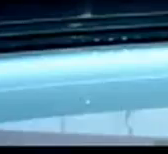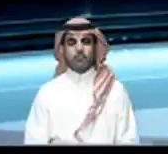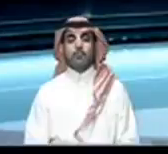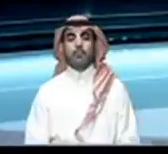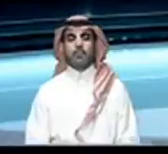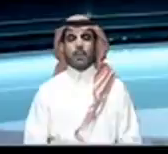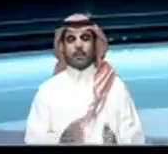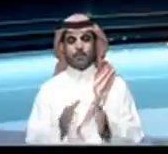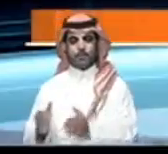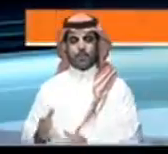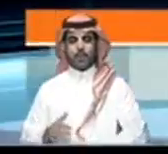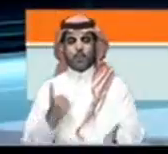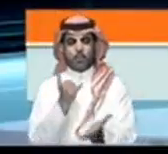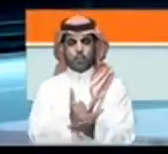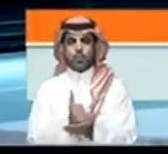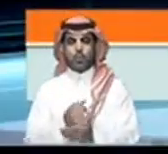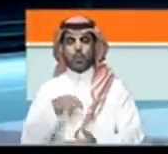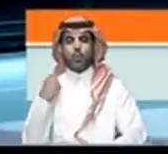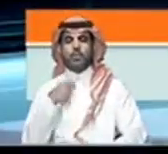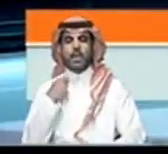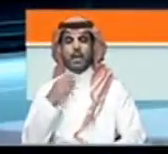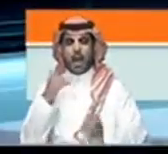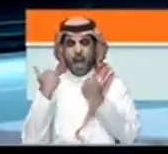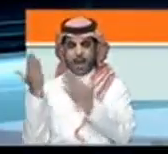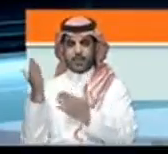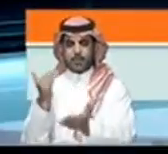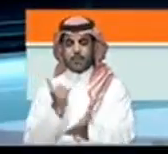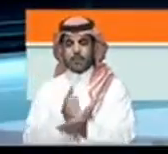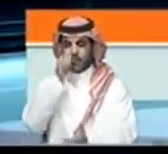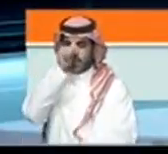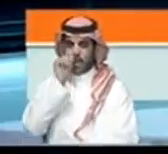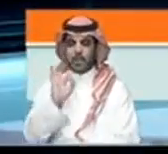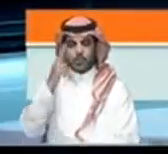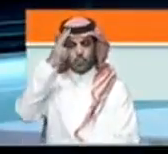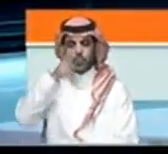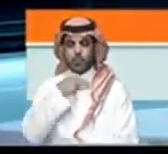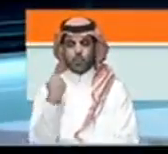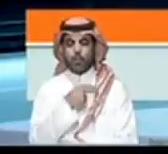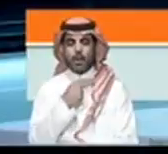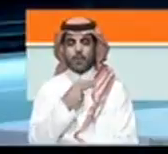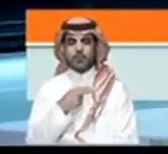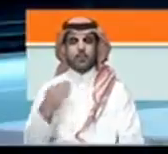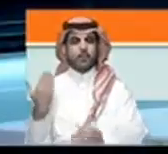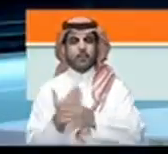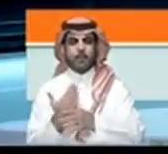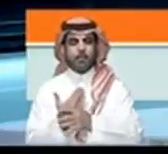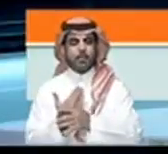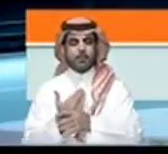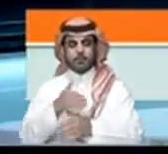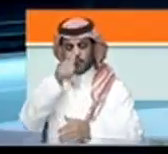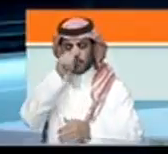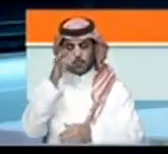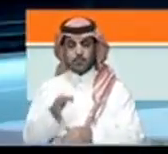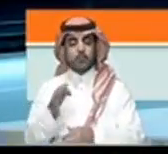اعرب مصدر مسؤول في وزاره الخارجيه عن استنكار المملكه العربيه السعوديه الشديده لما